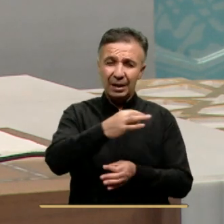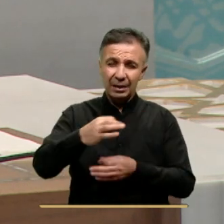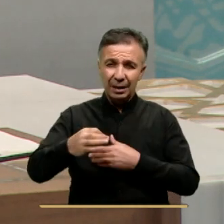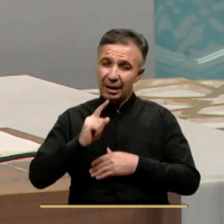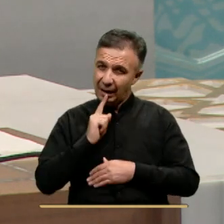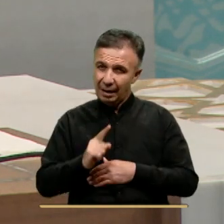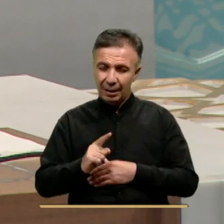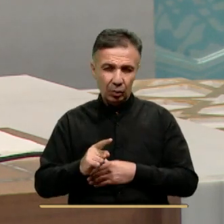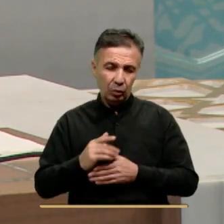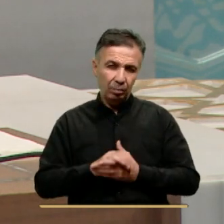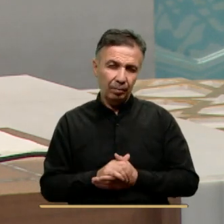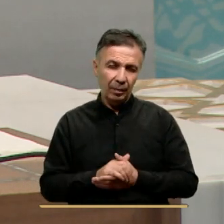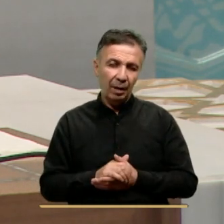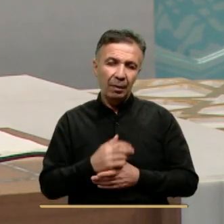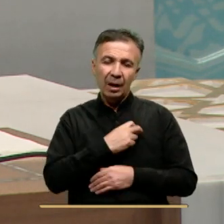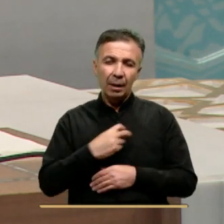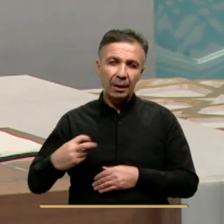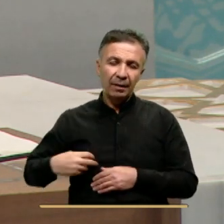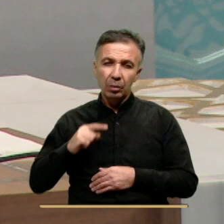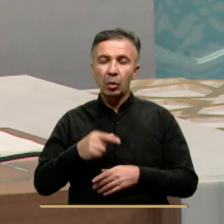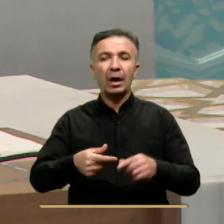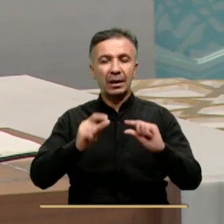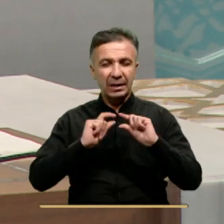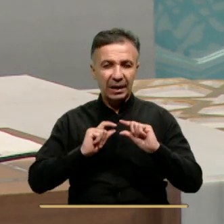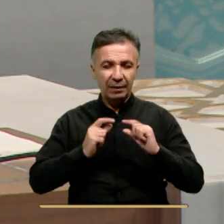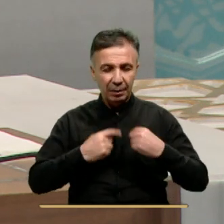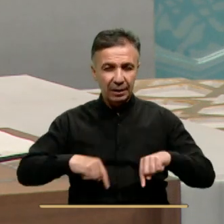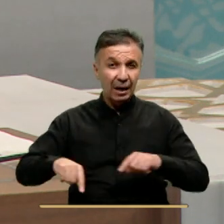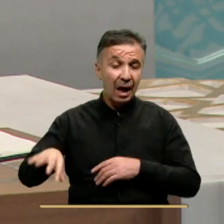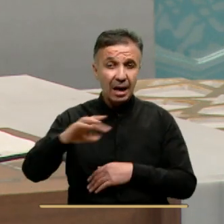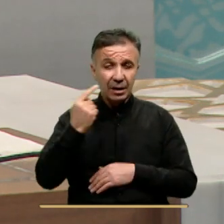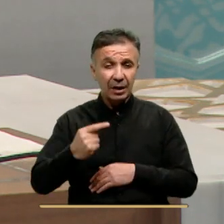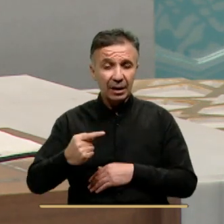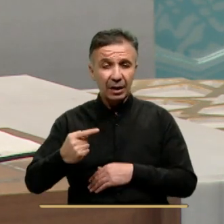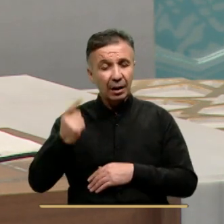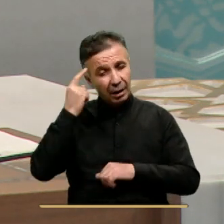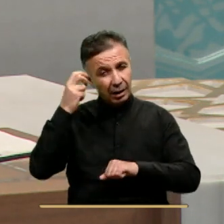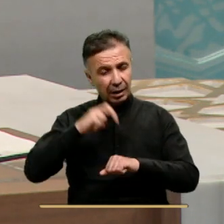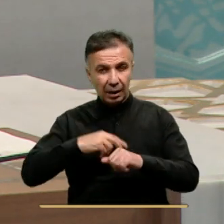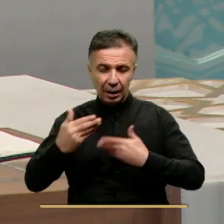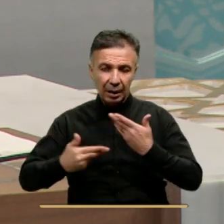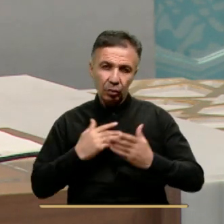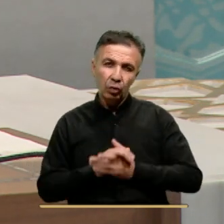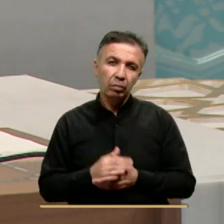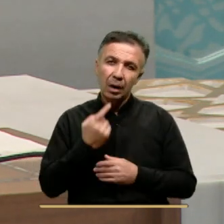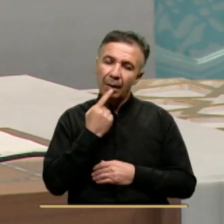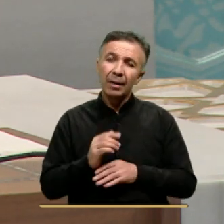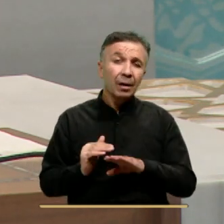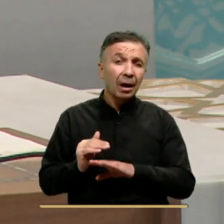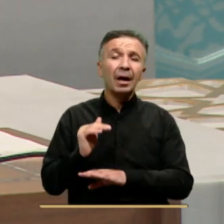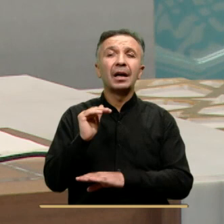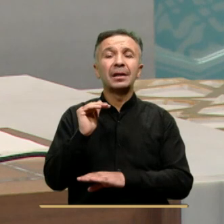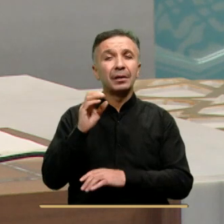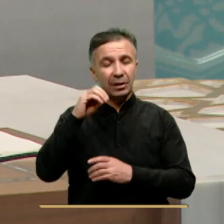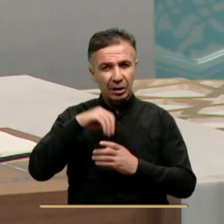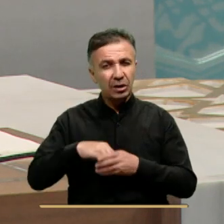Vesselam'ın bu hadisi Bizlere her şeyi anlatıyor Değerli Müminler Demek ki hayatımızın